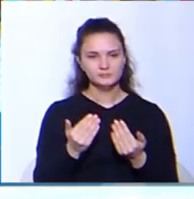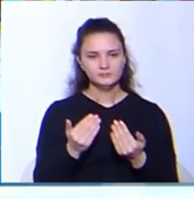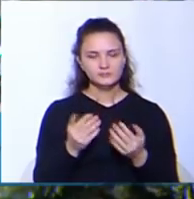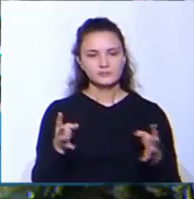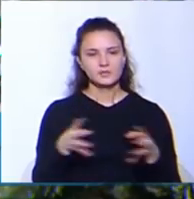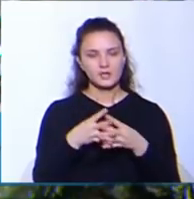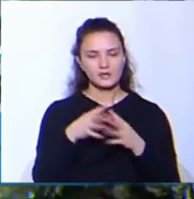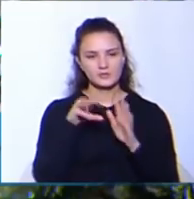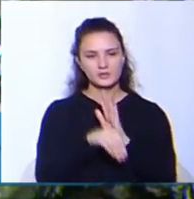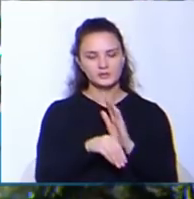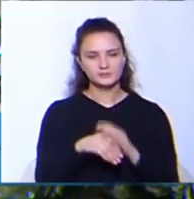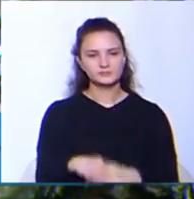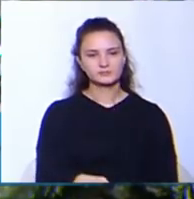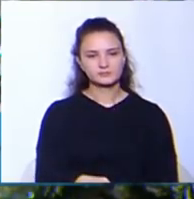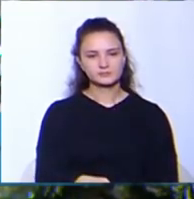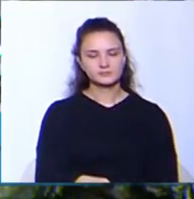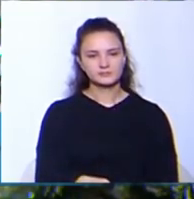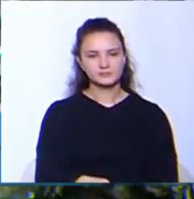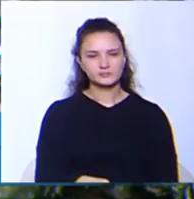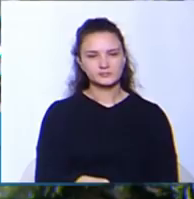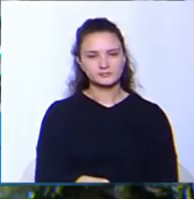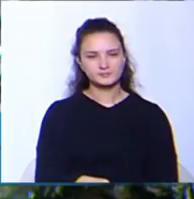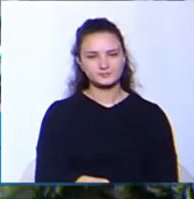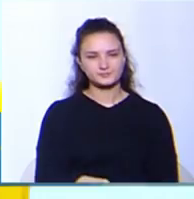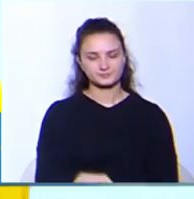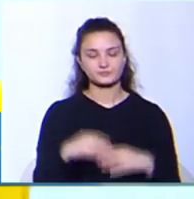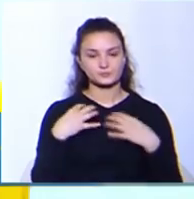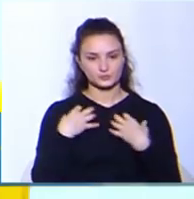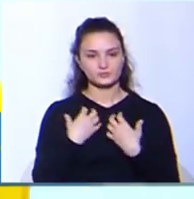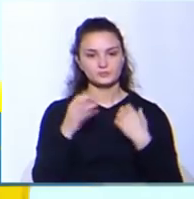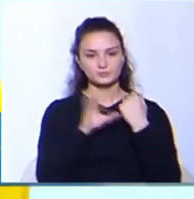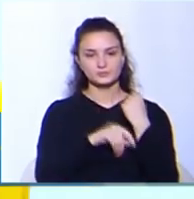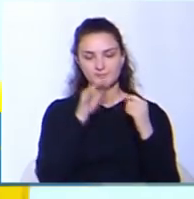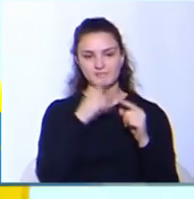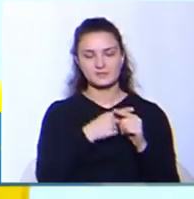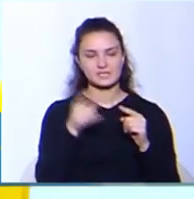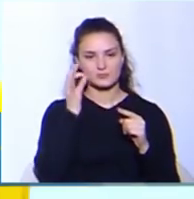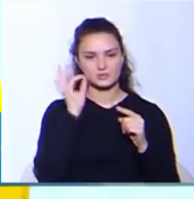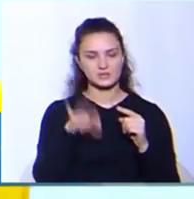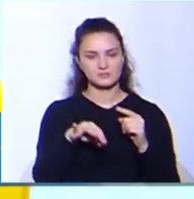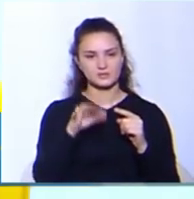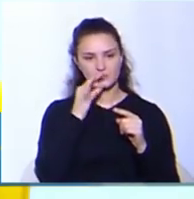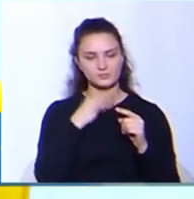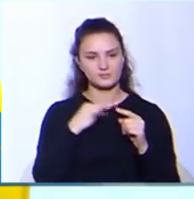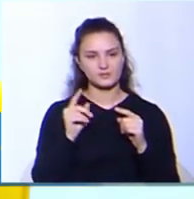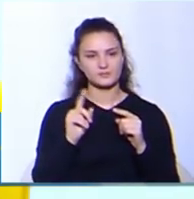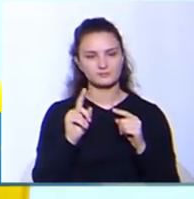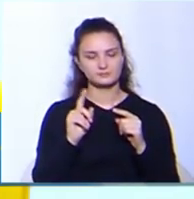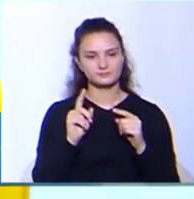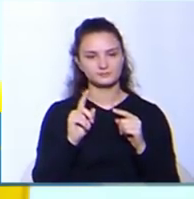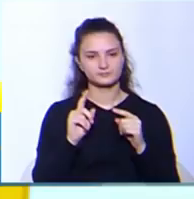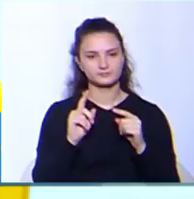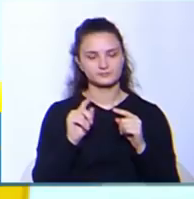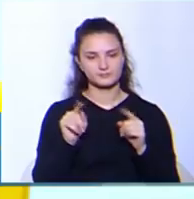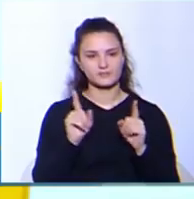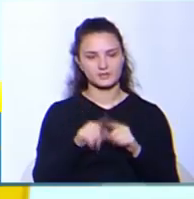ნივთიერებათან არევში რომელსაც ისინი იძენენ და სამწუხაროდ აი ბოლო წლების გამოცდილება ჩვენ გვიჩვენებს რომ